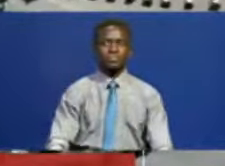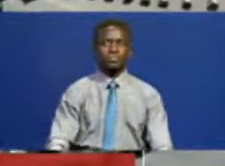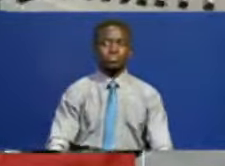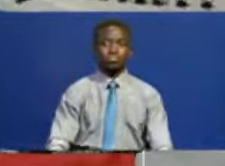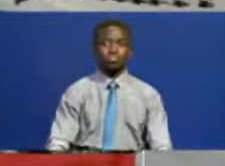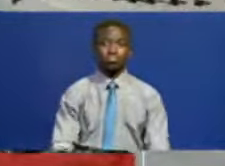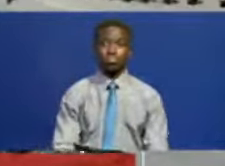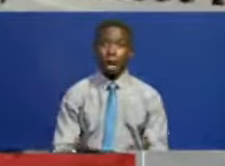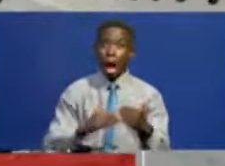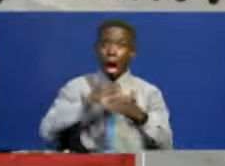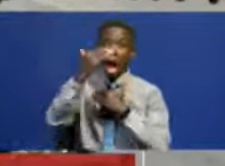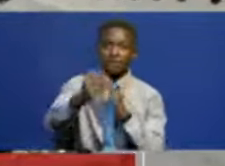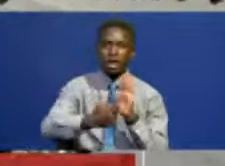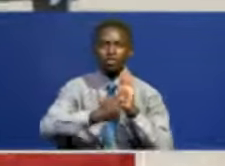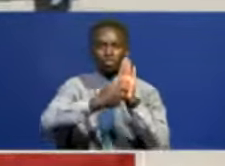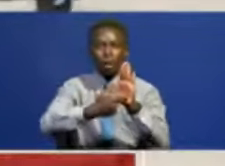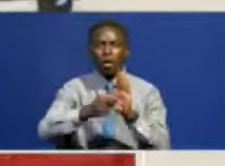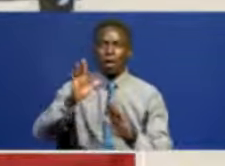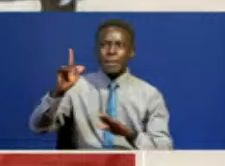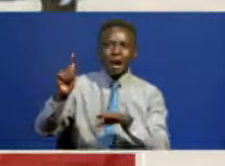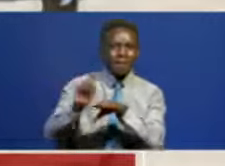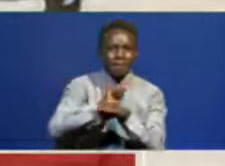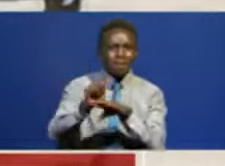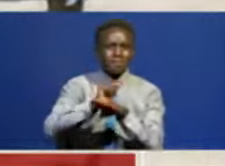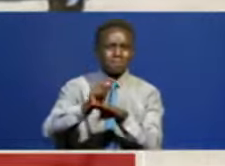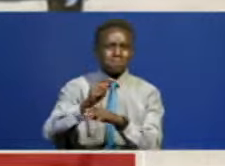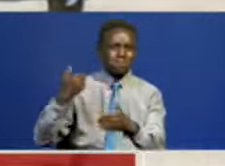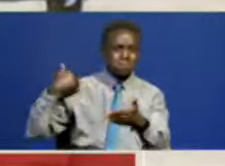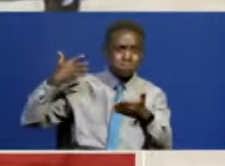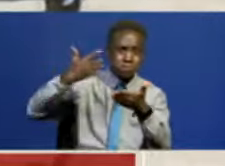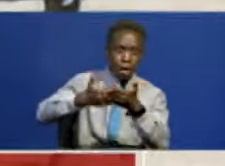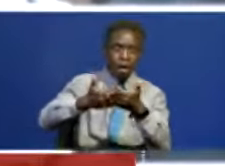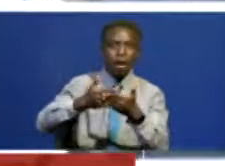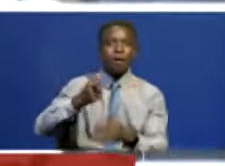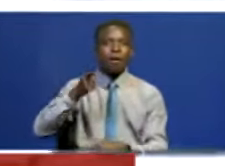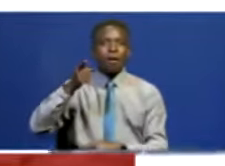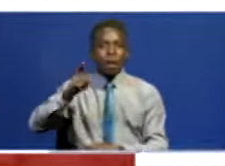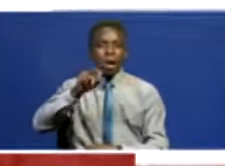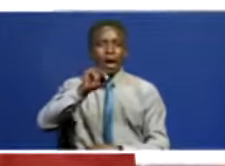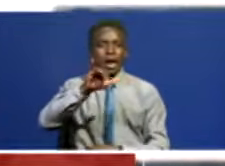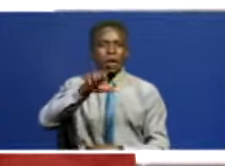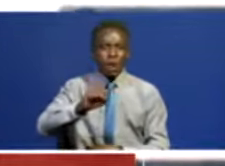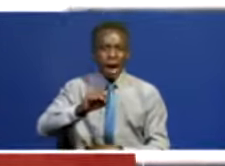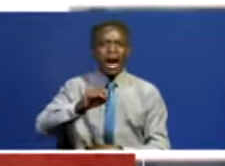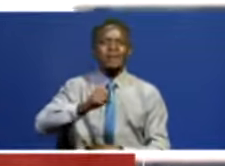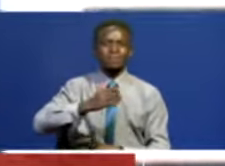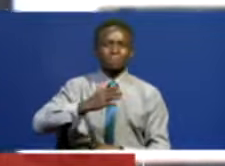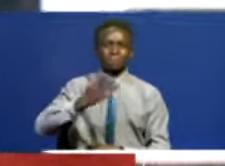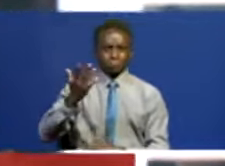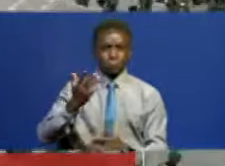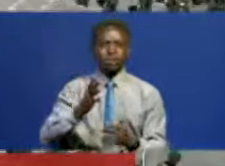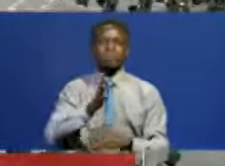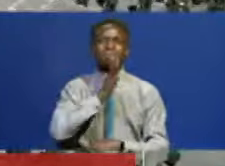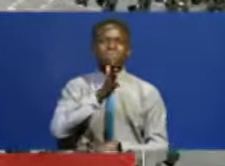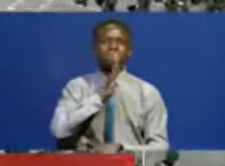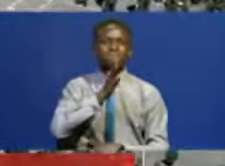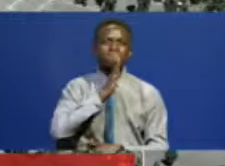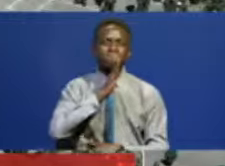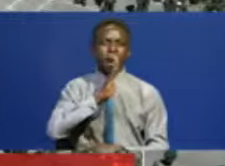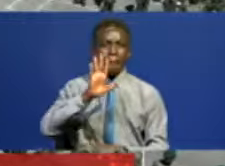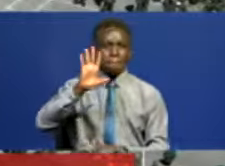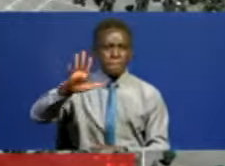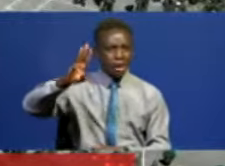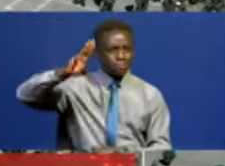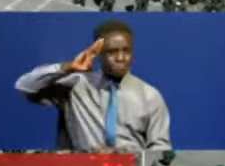Baada ya maonyesho ya mafunzo yao, maafisa wanakula kiapo cha utumishi mbele ya Rais William Ruto. Na ili kuwapa vijana